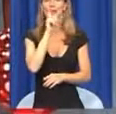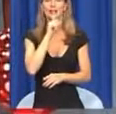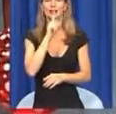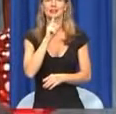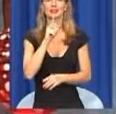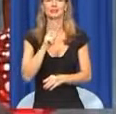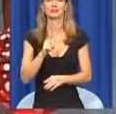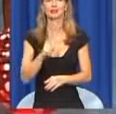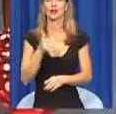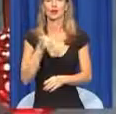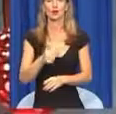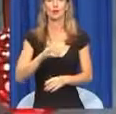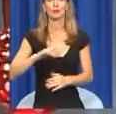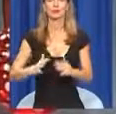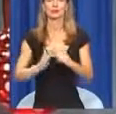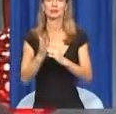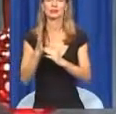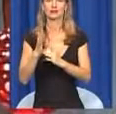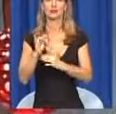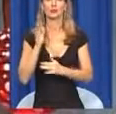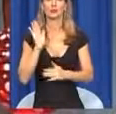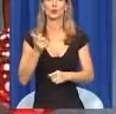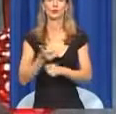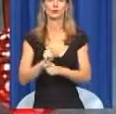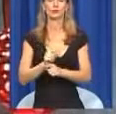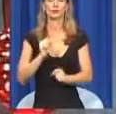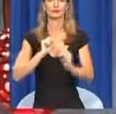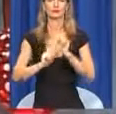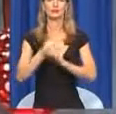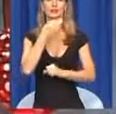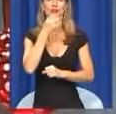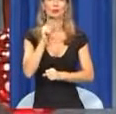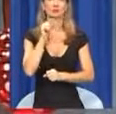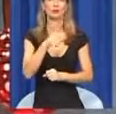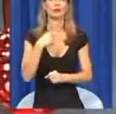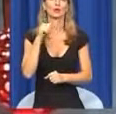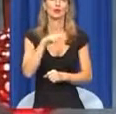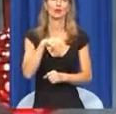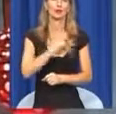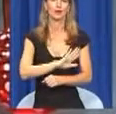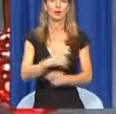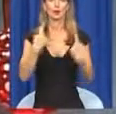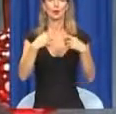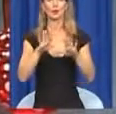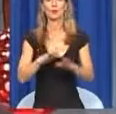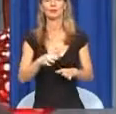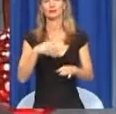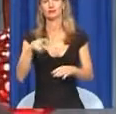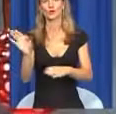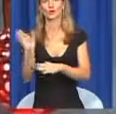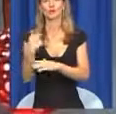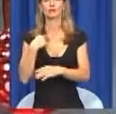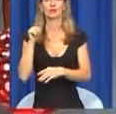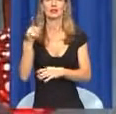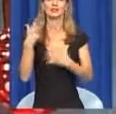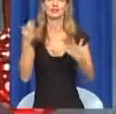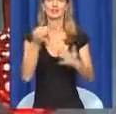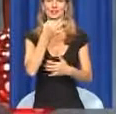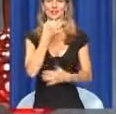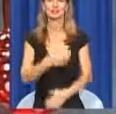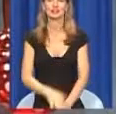прикольно зовсім. Ну, а потім зрости, звичайно, і буде дуже вперто і казати тобі, що ні, ми туди не підемо, а підемо в інше місце гуляти, тому що там мені не